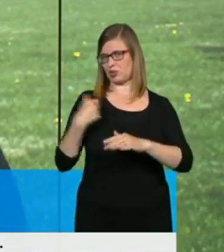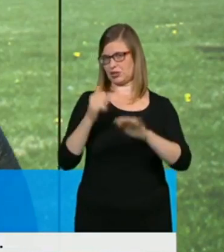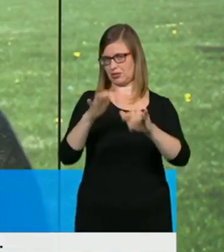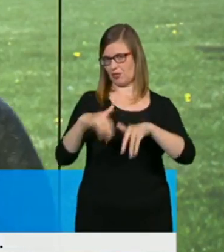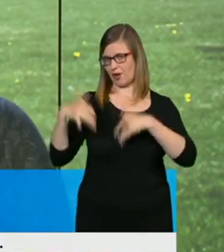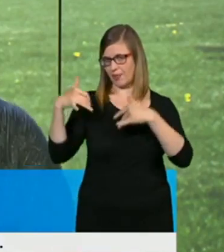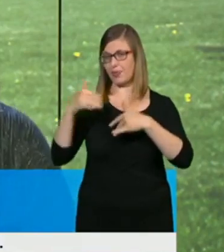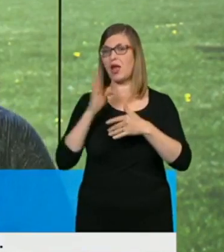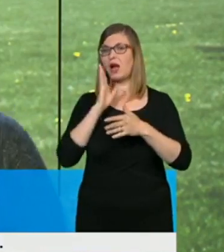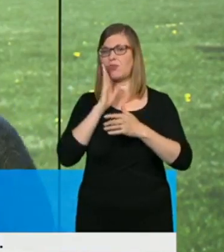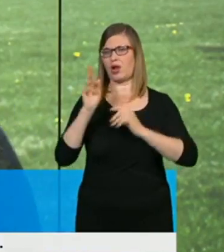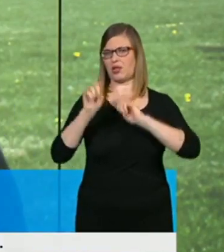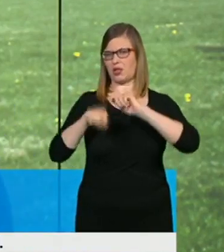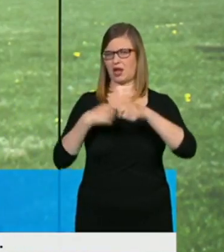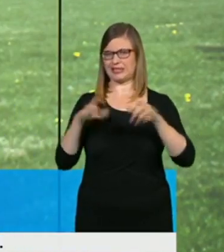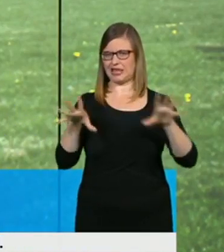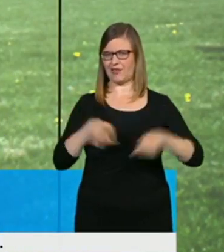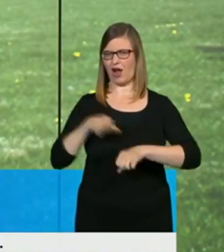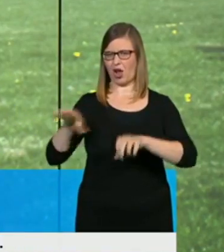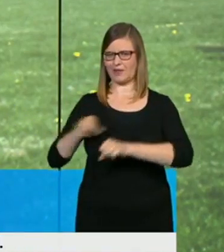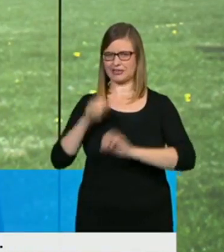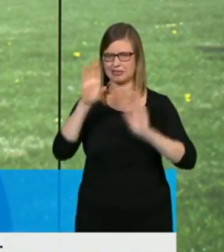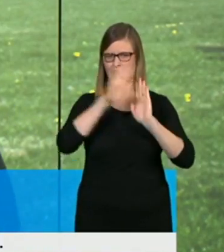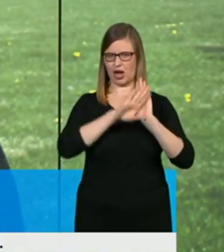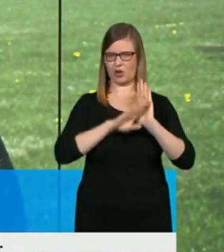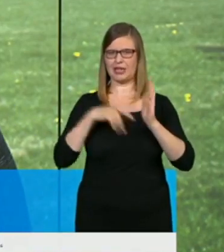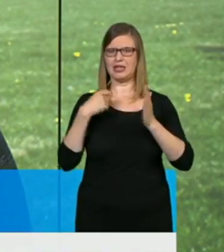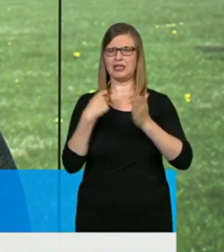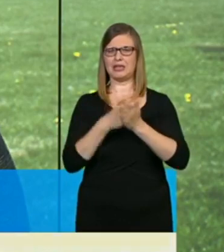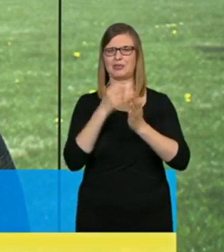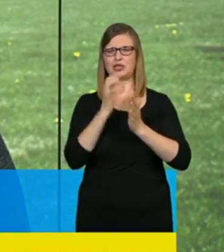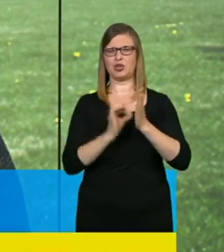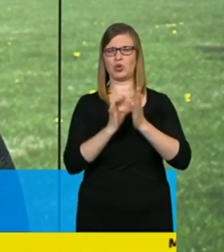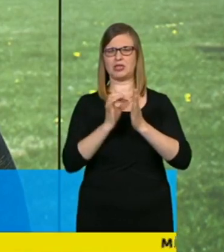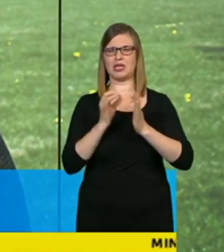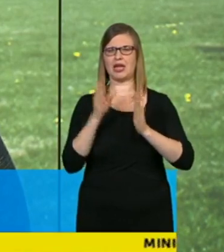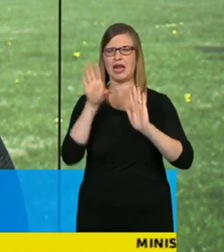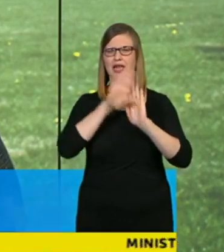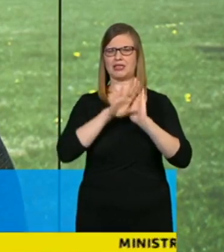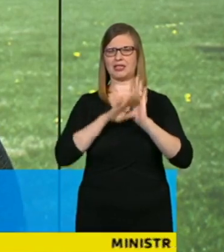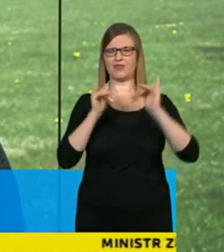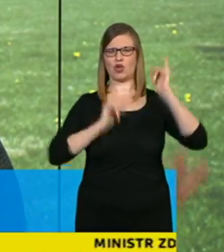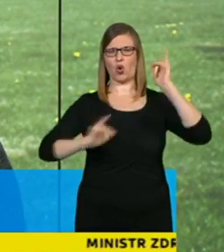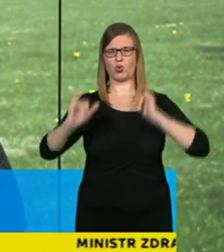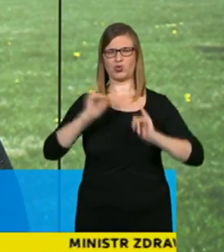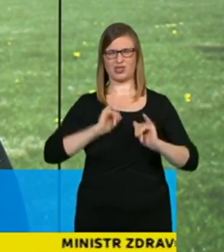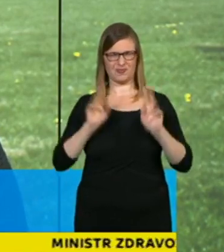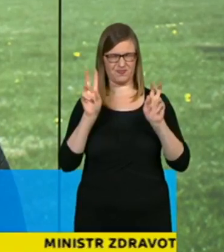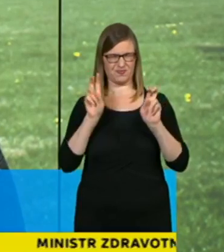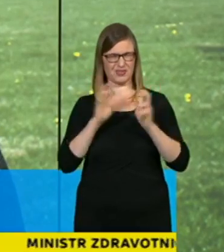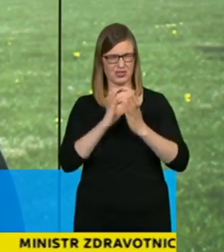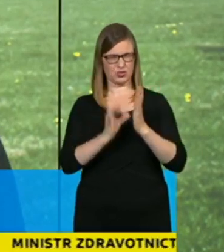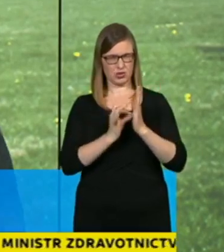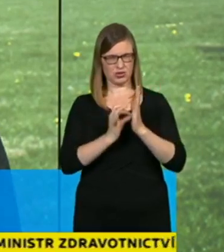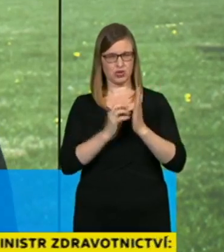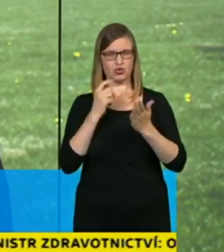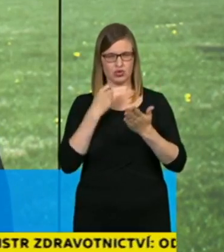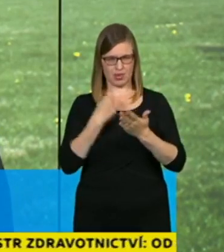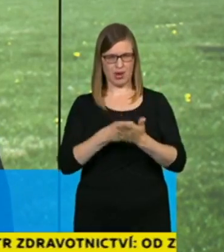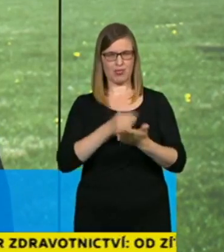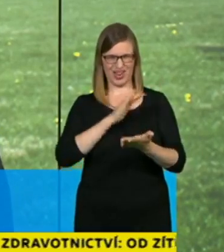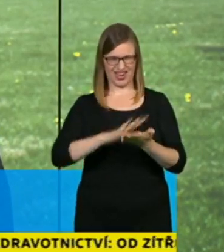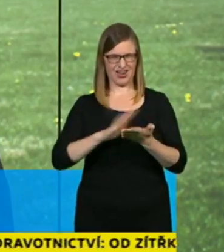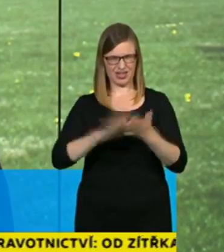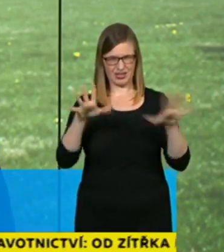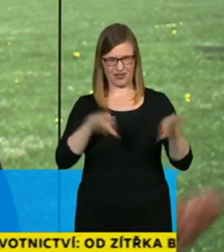předběžný návrh, ještě uvidíme, jak se orgány poslanecké sněmovny dohodnou, a do té doby tedy si musí tato věc vyjasnit, zda potřebujeme